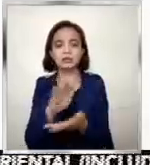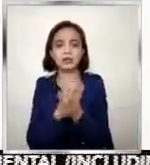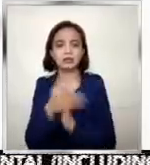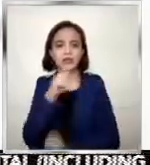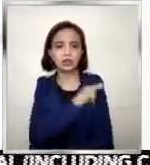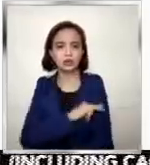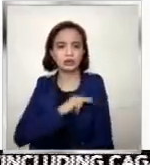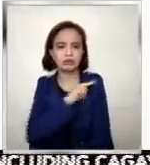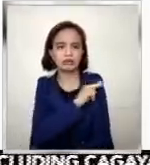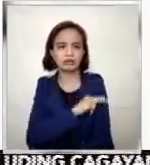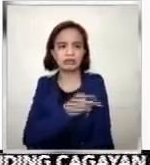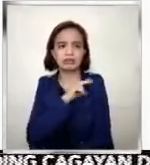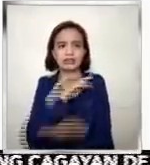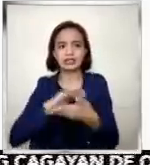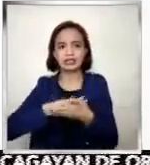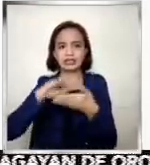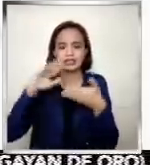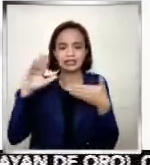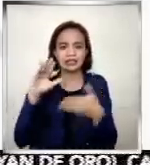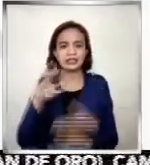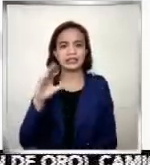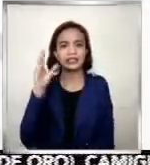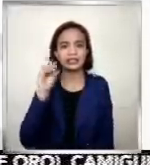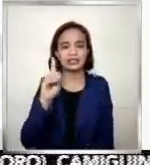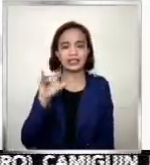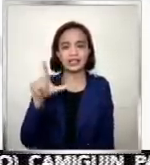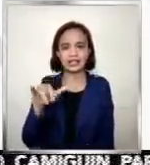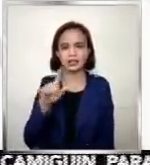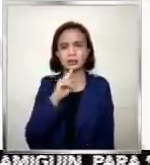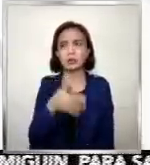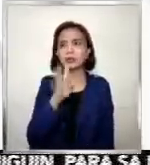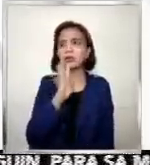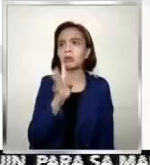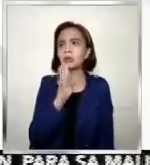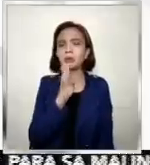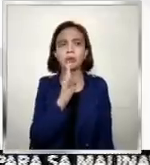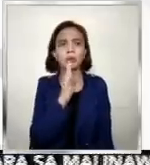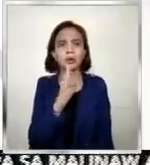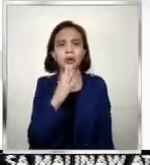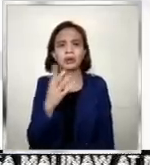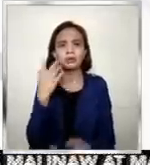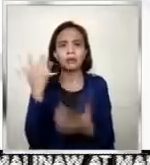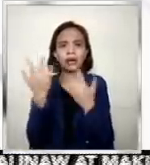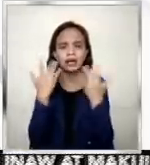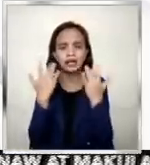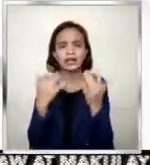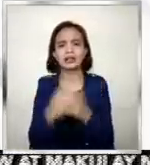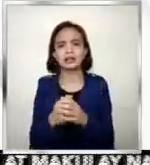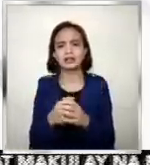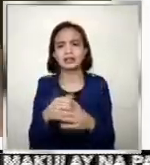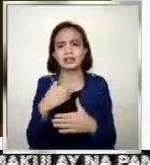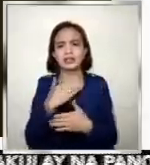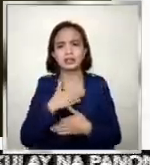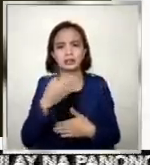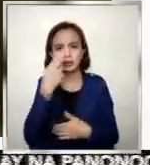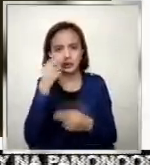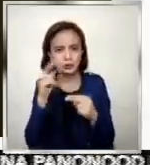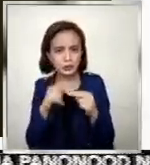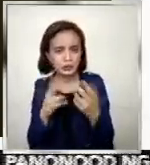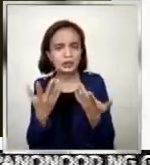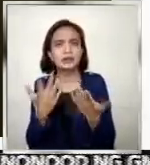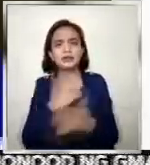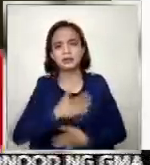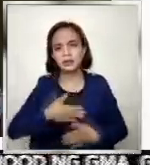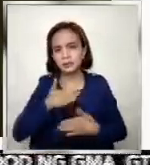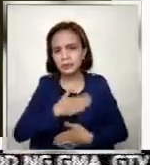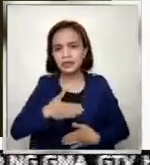charming ito si Tilly. Super madaldal siya, so she's always so funny to look at. Super entertaining siya. She always say hi